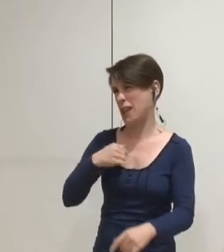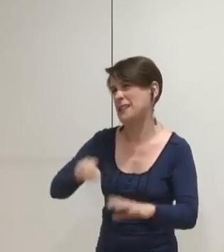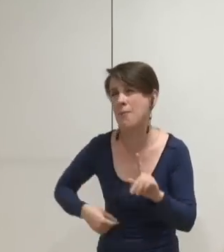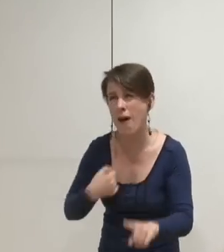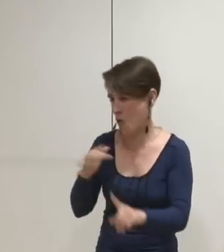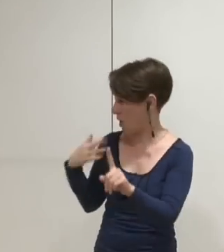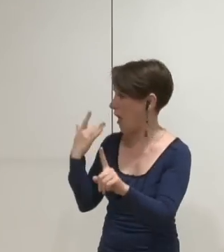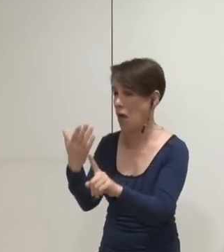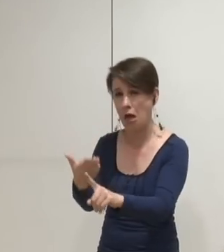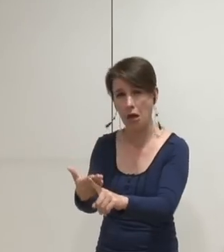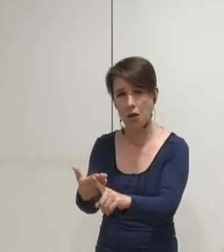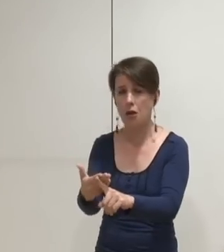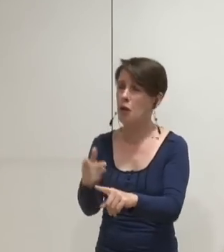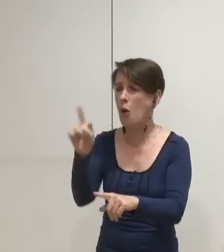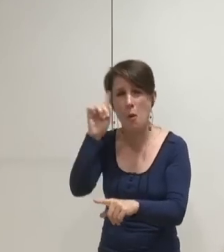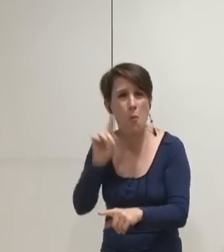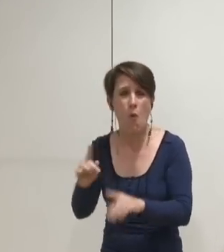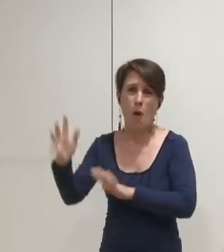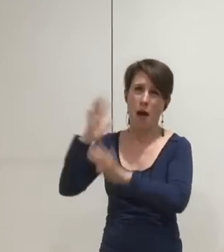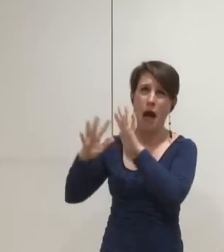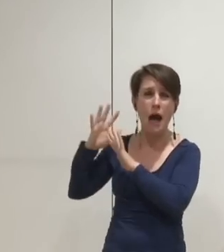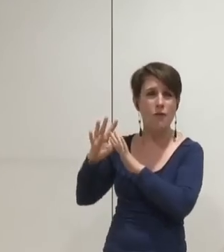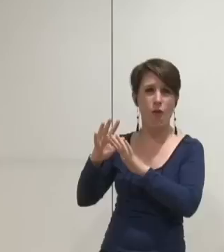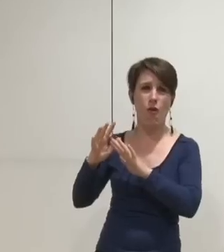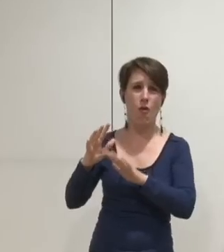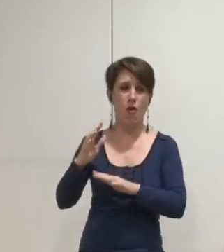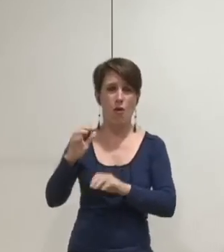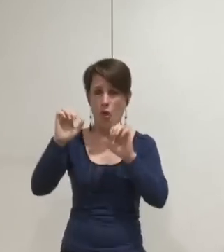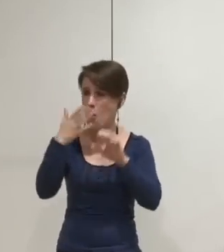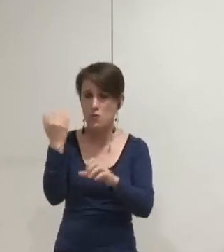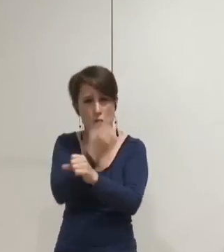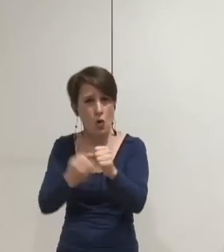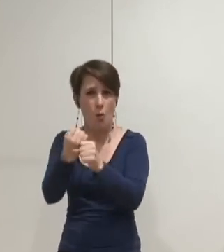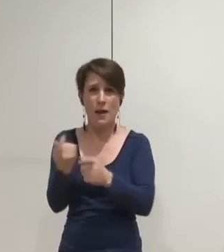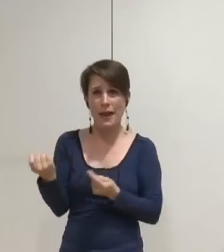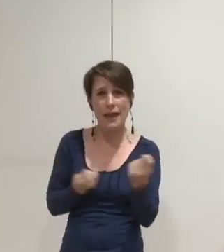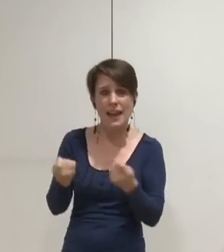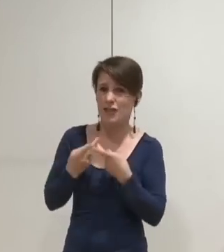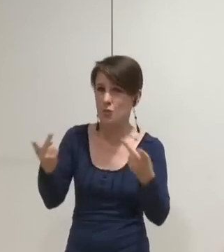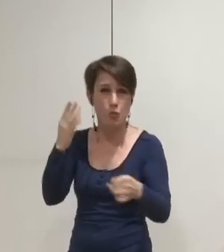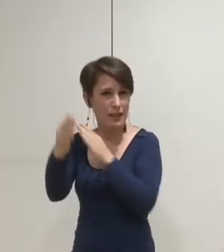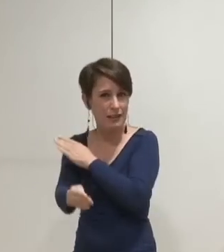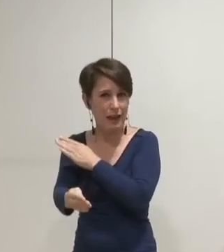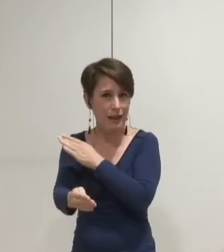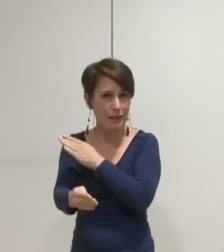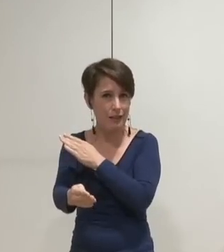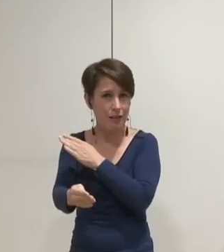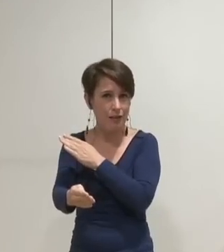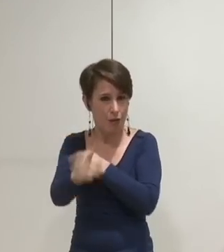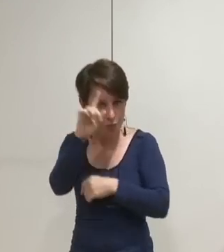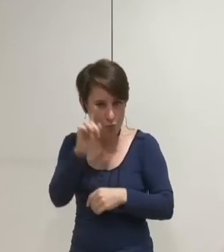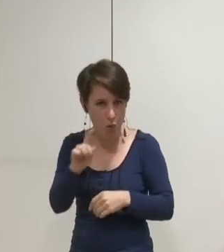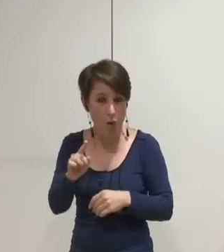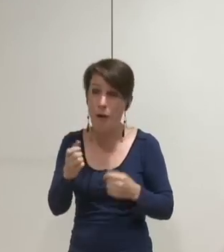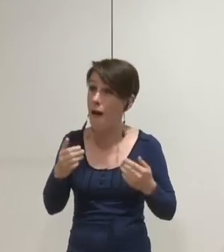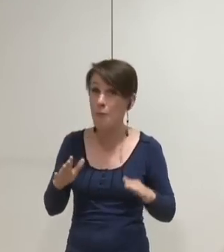publique et que nous ne l'avons pas retenu en lançant le crème mais que vous ne l'avez pas fait non plus en un an ni